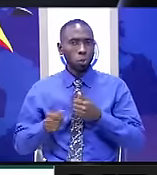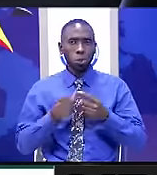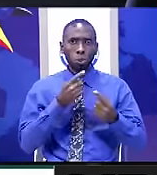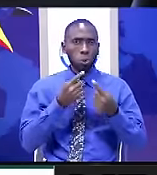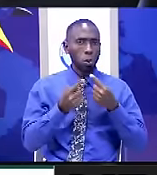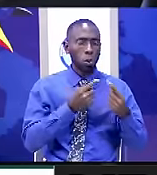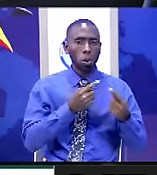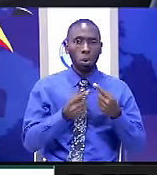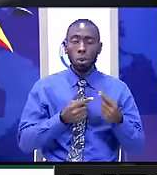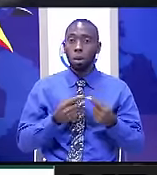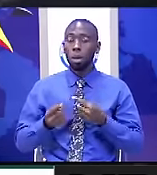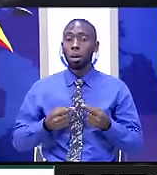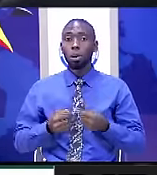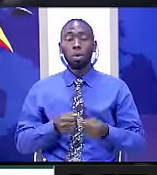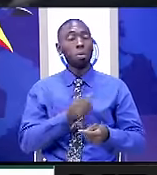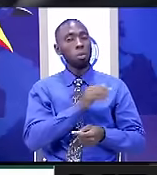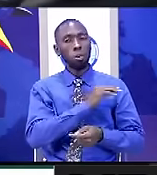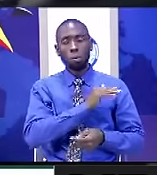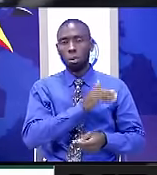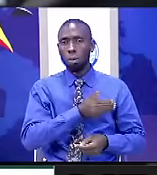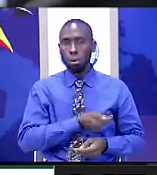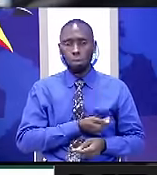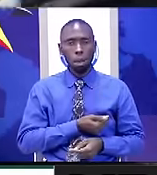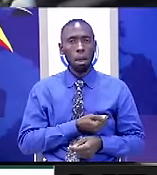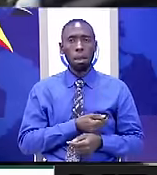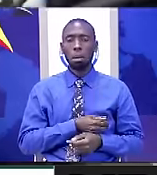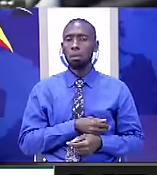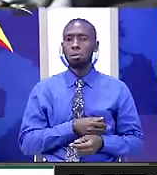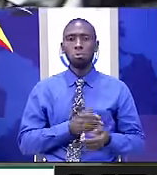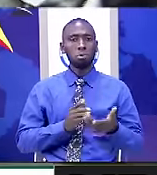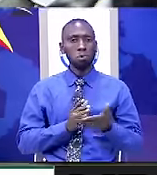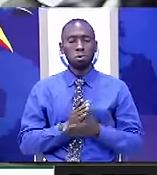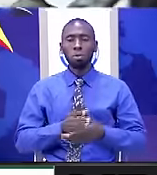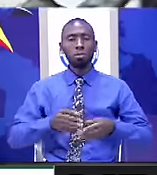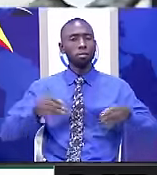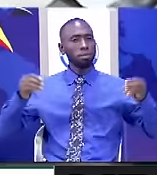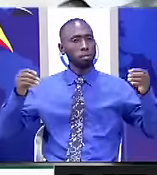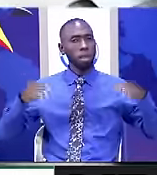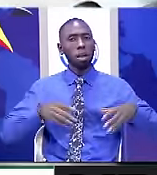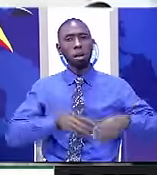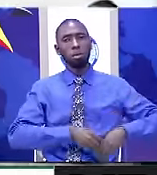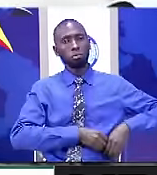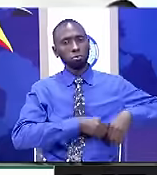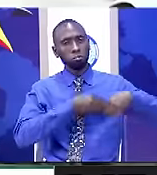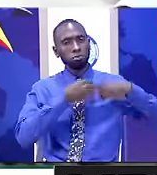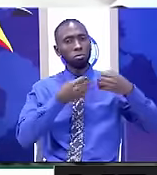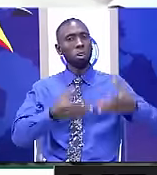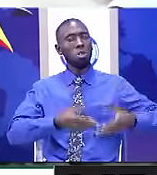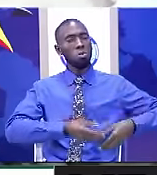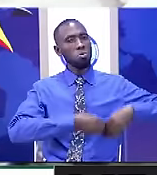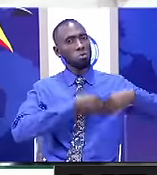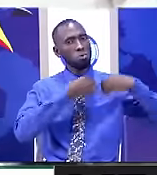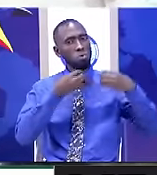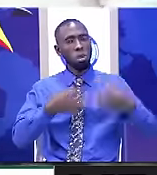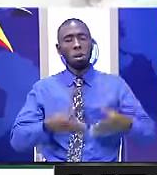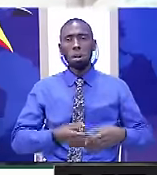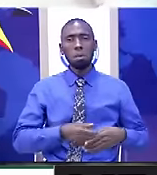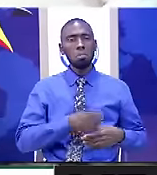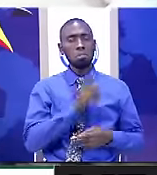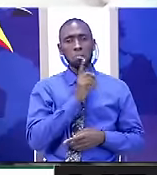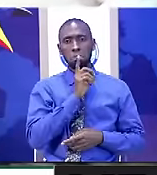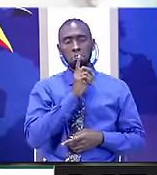byereere nga bw'abadde omukyala Ateria Ntama, omukyala ayogera amazima, omukyala